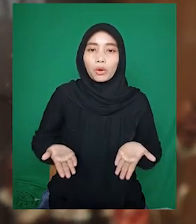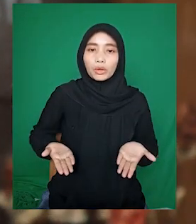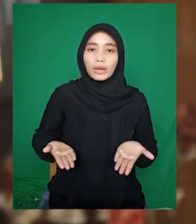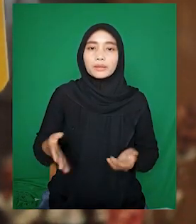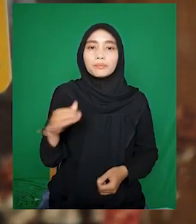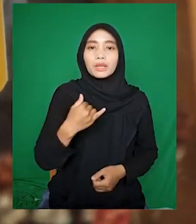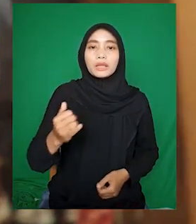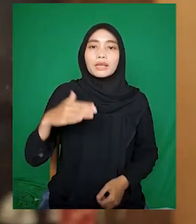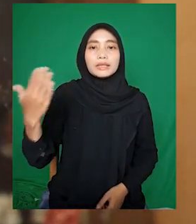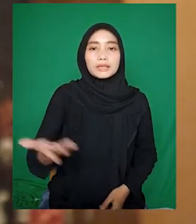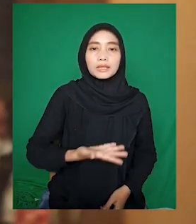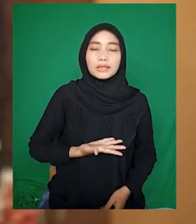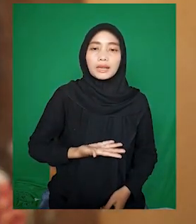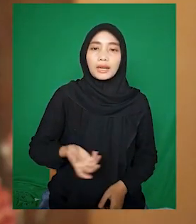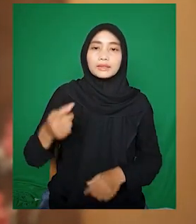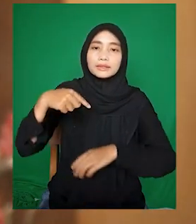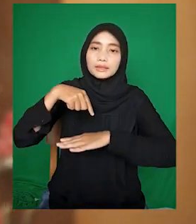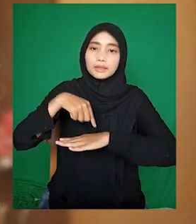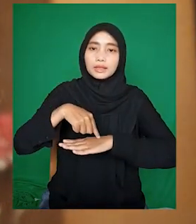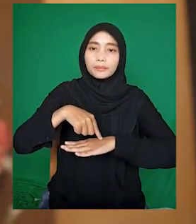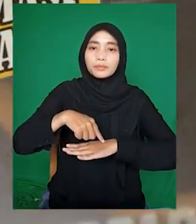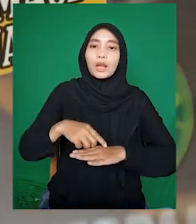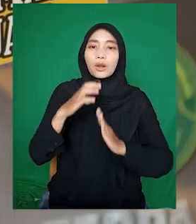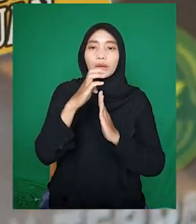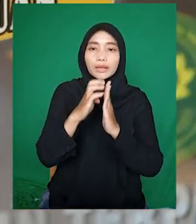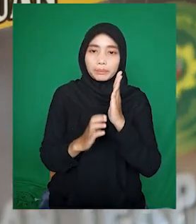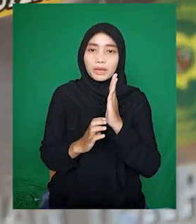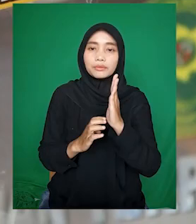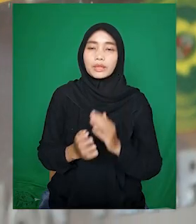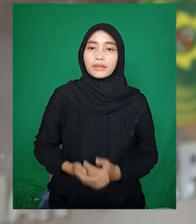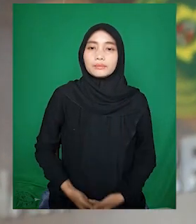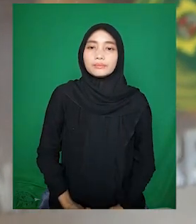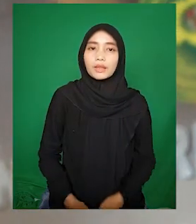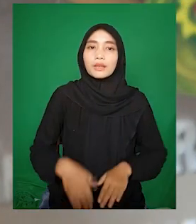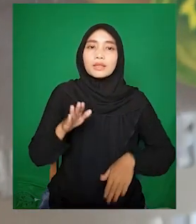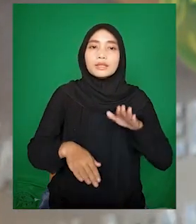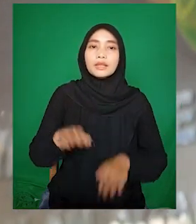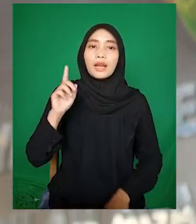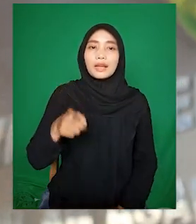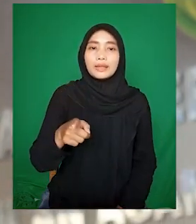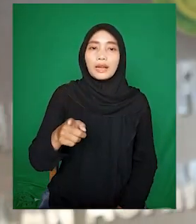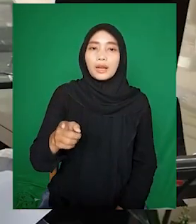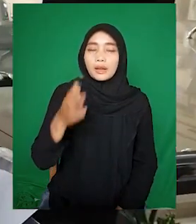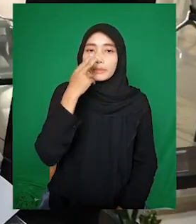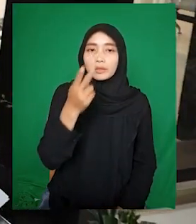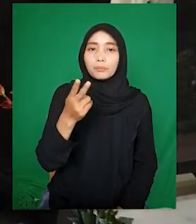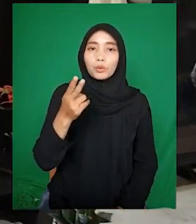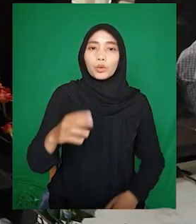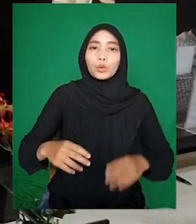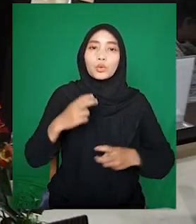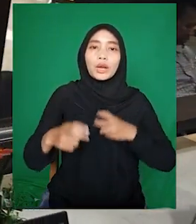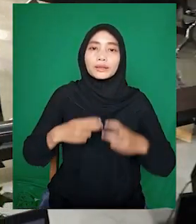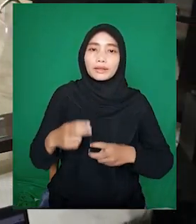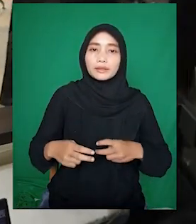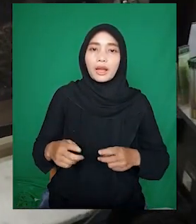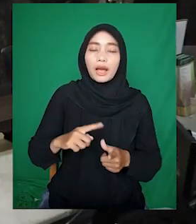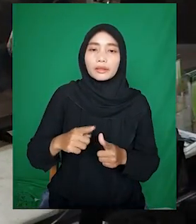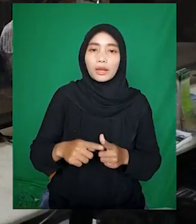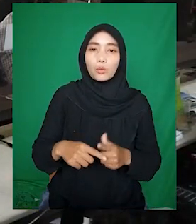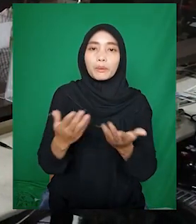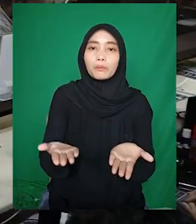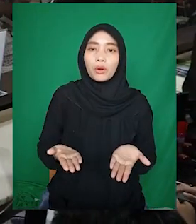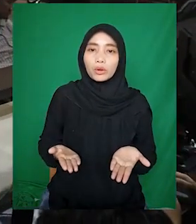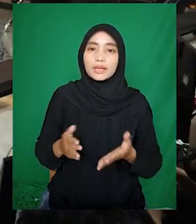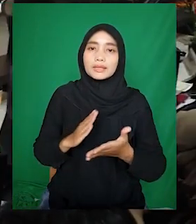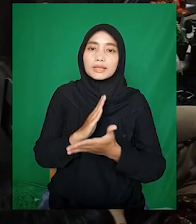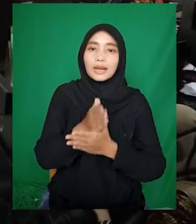permohonan yang disediakan di loket pendaftaran. Jika Anda menempuh prosedur gugatan atau permohonan secara